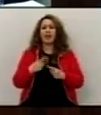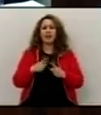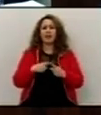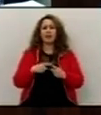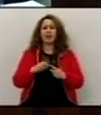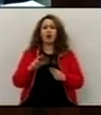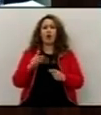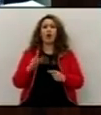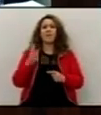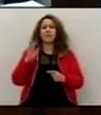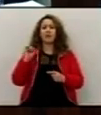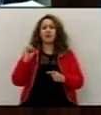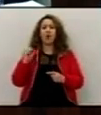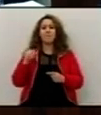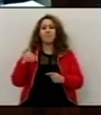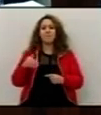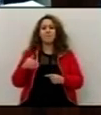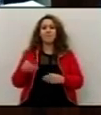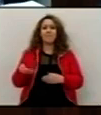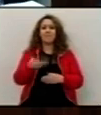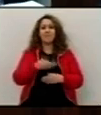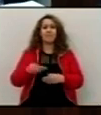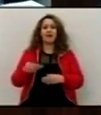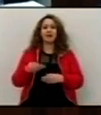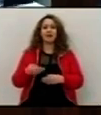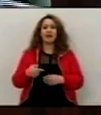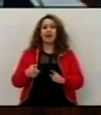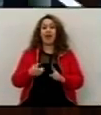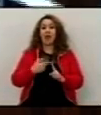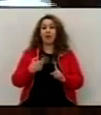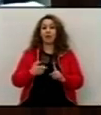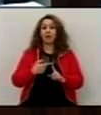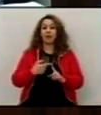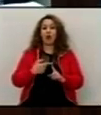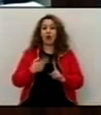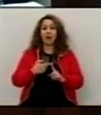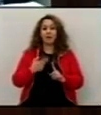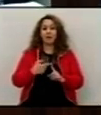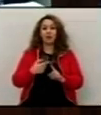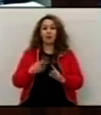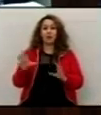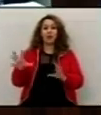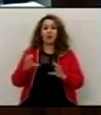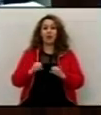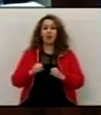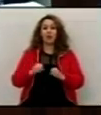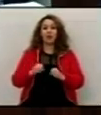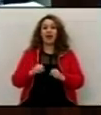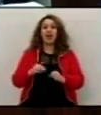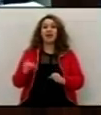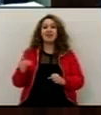على بيوماس، وهذا همنا اليوم لأجل استغلال هذه الموارد الطبيعية استغلال